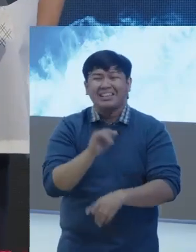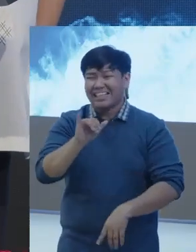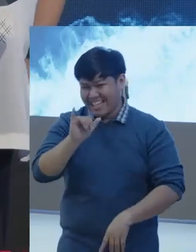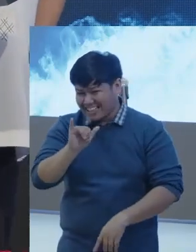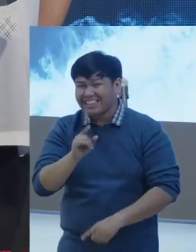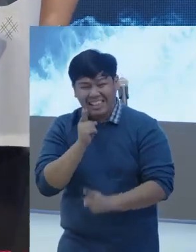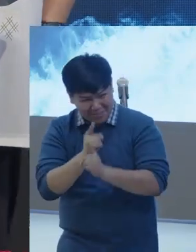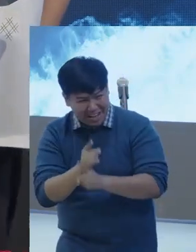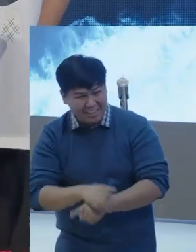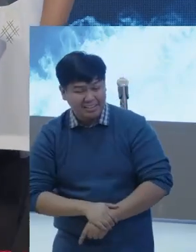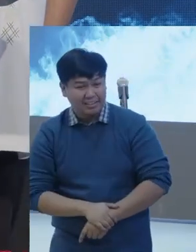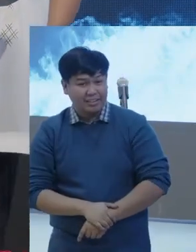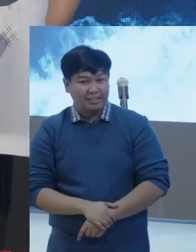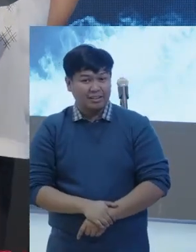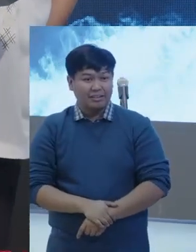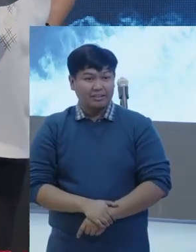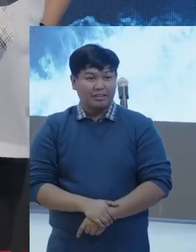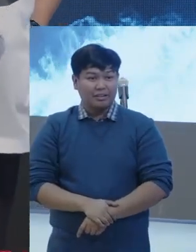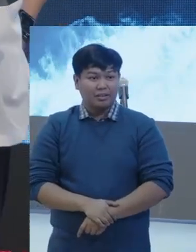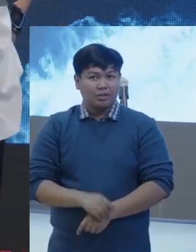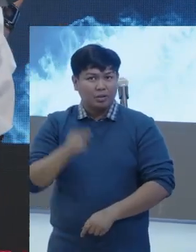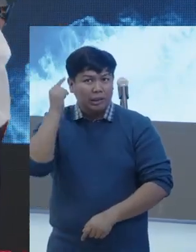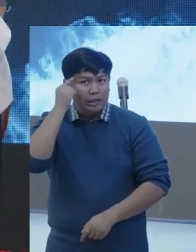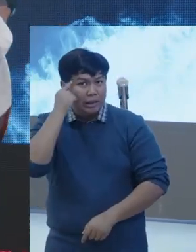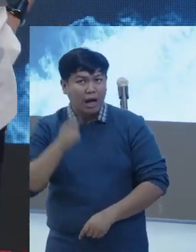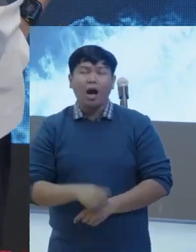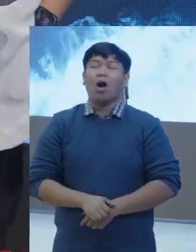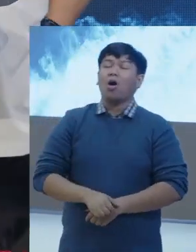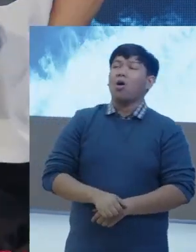unrighteousness. So isipin nyo,